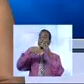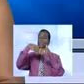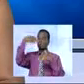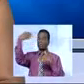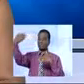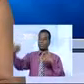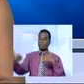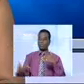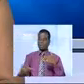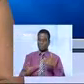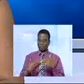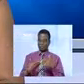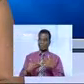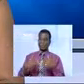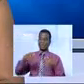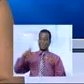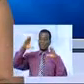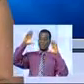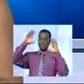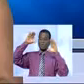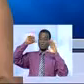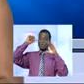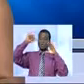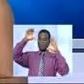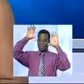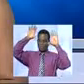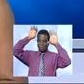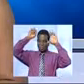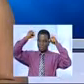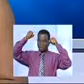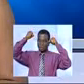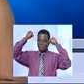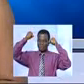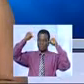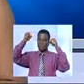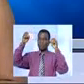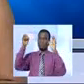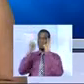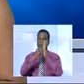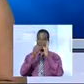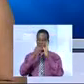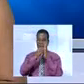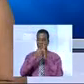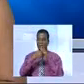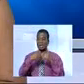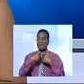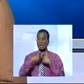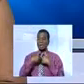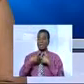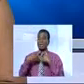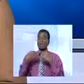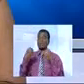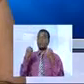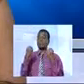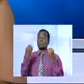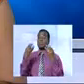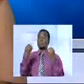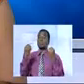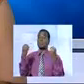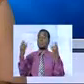des Relations extérieures du Cameroun, Pierre Mokoko, était porteur d'un message